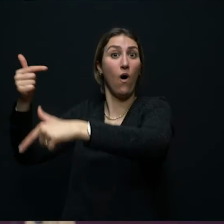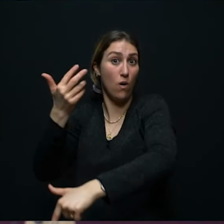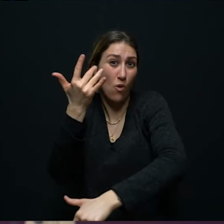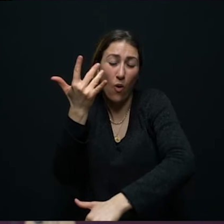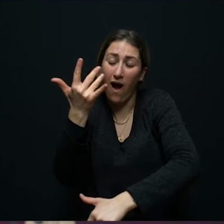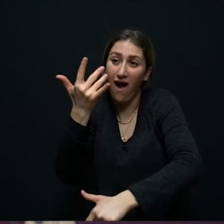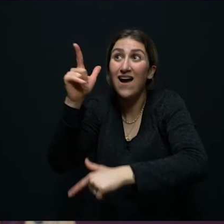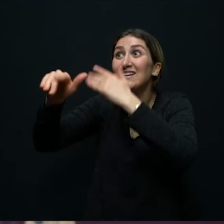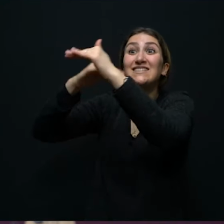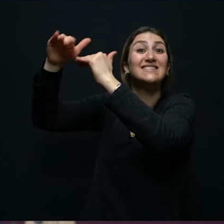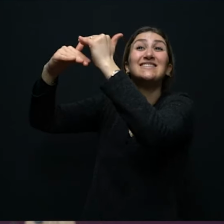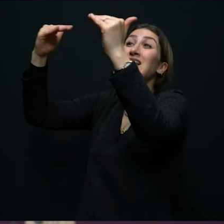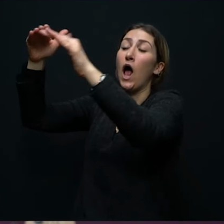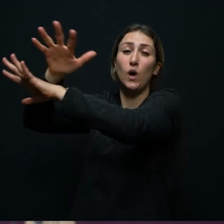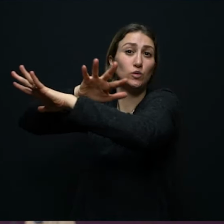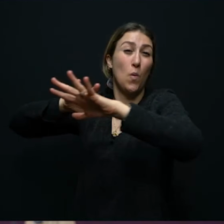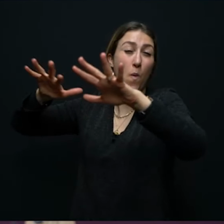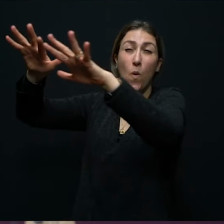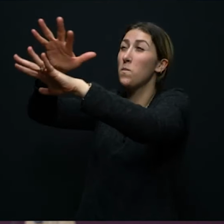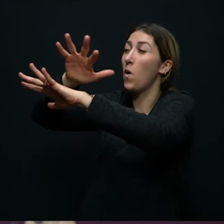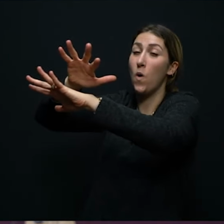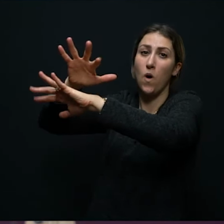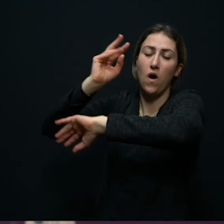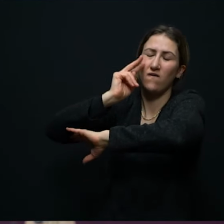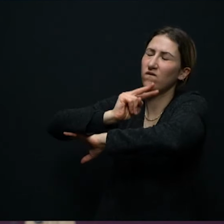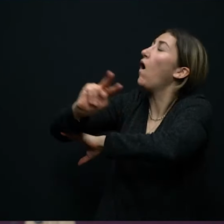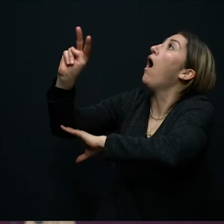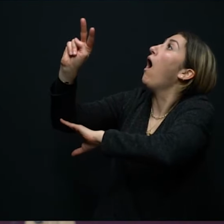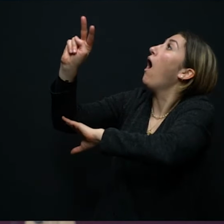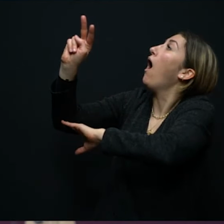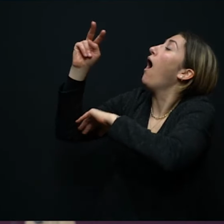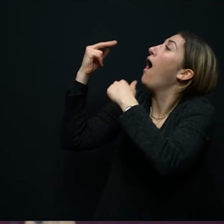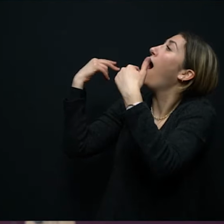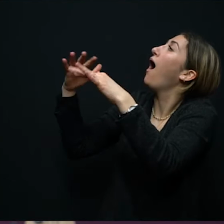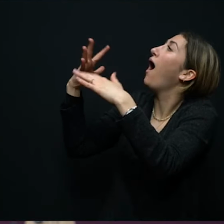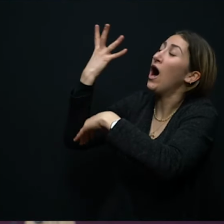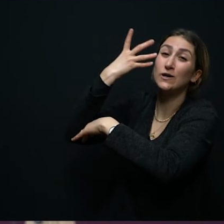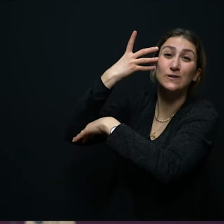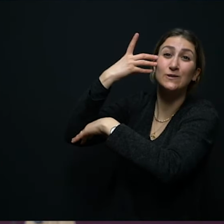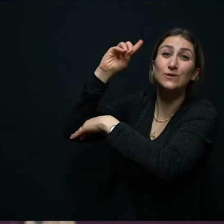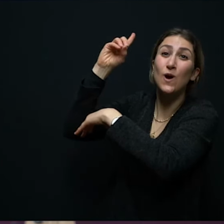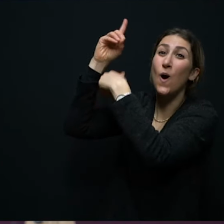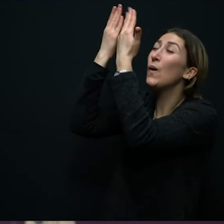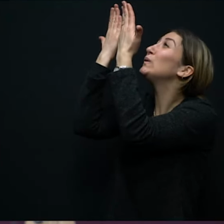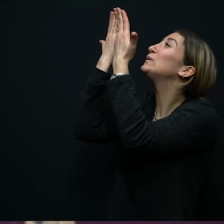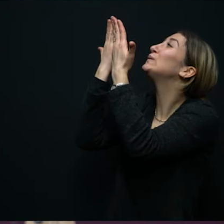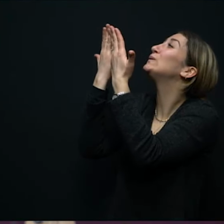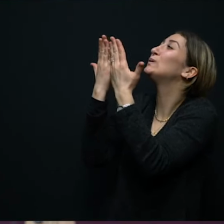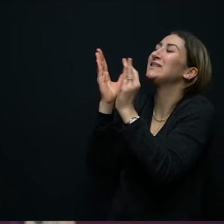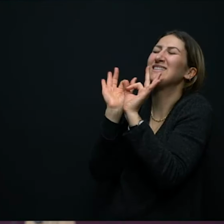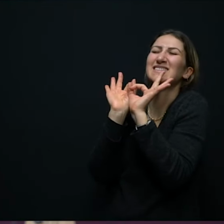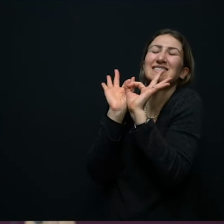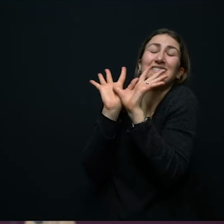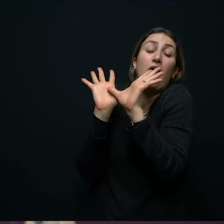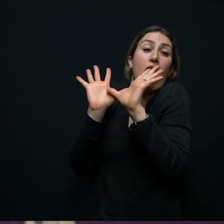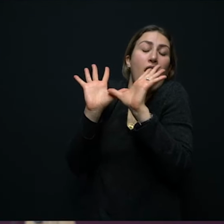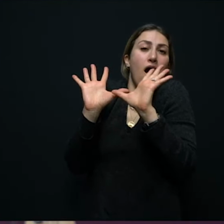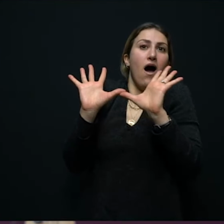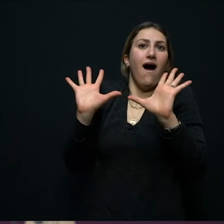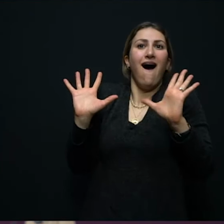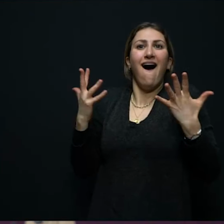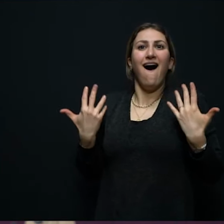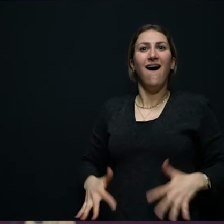devant cette sainteté de dieu nous ne la connaissons pas malheureusement nous en savons tellement peu